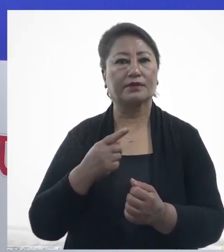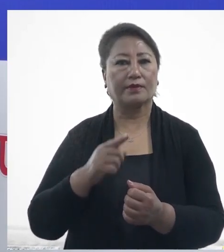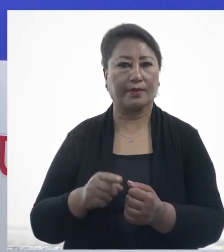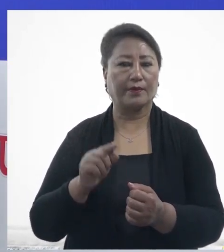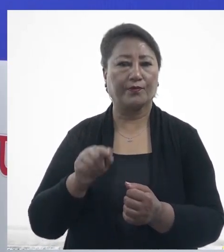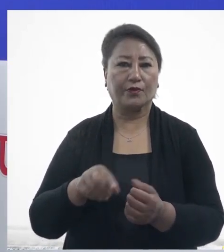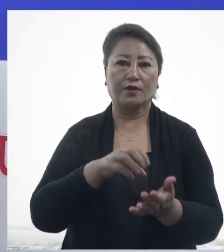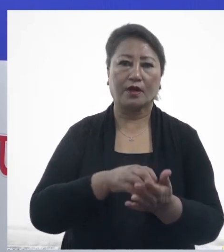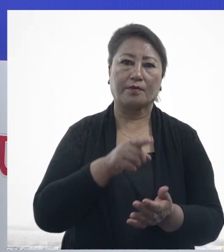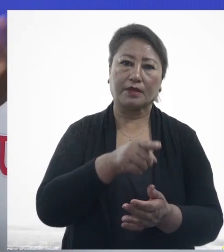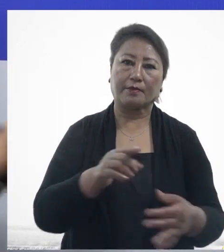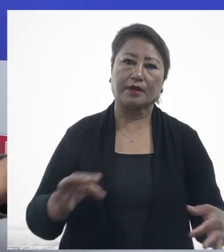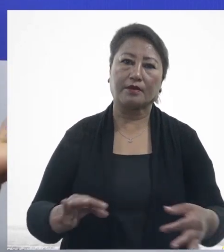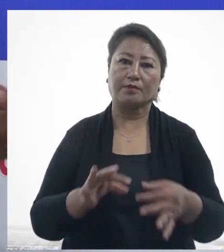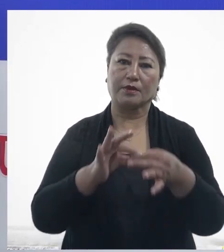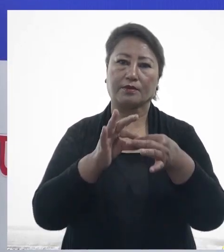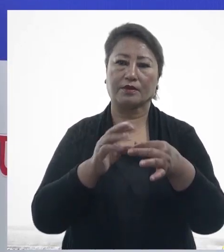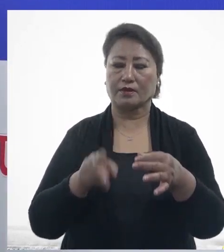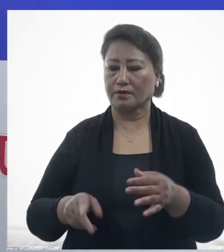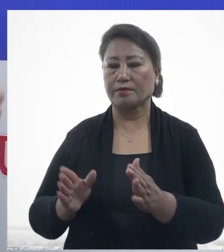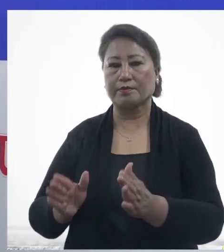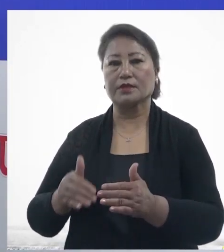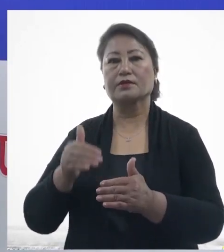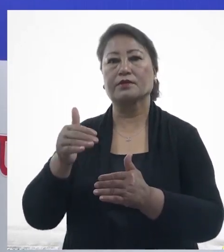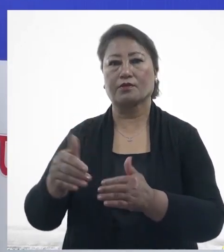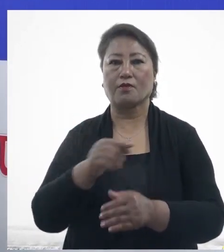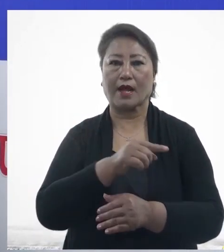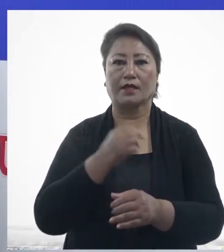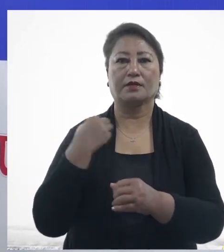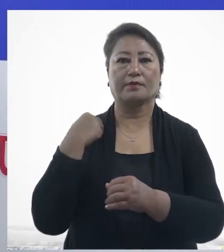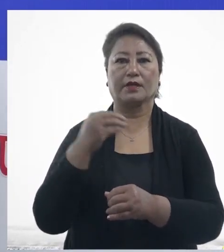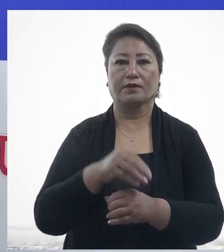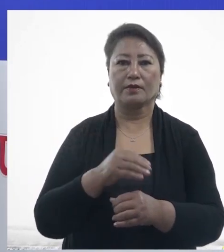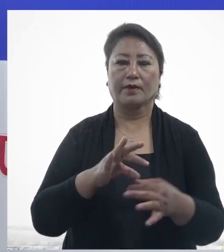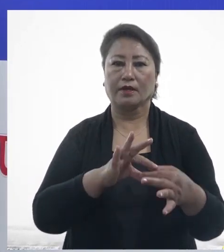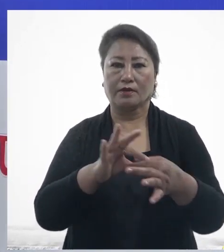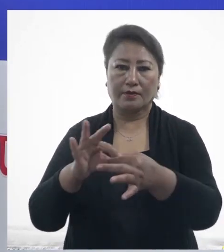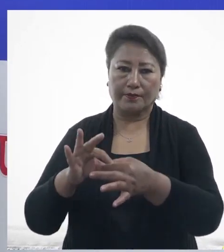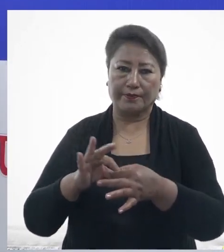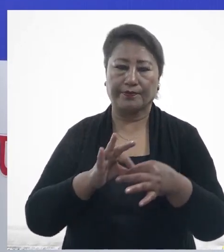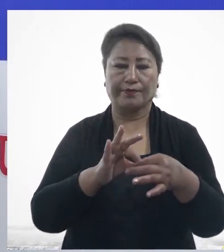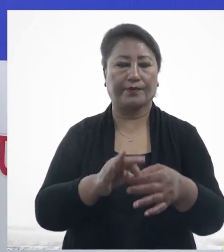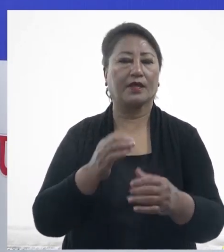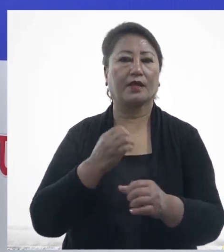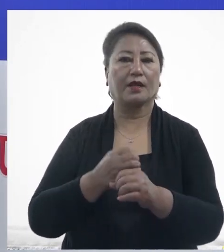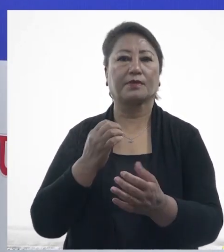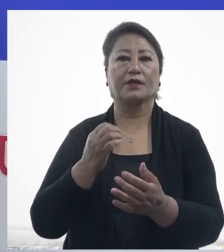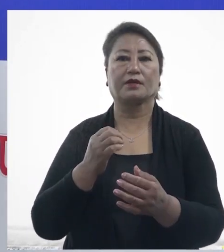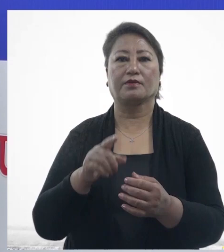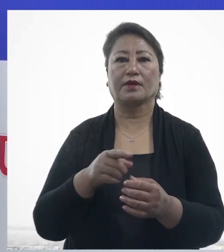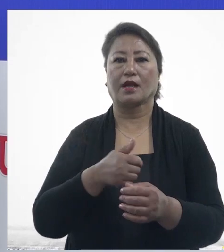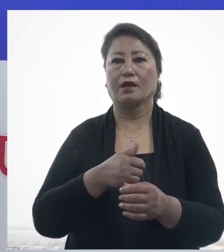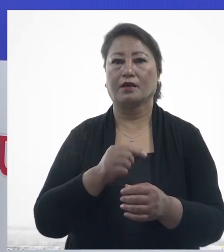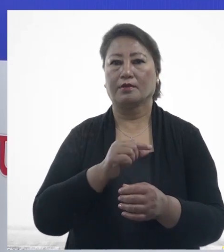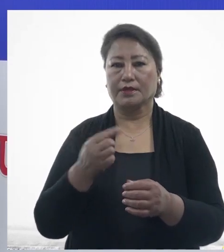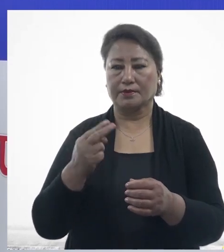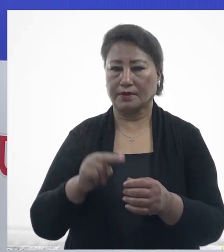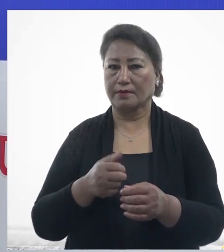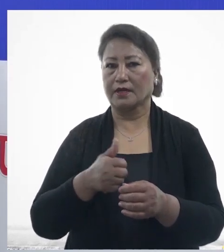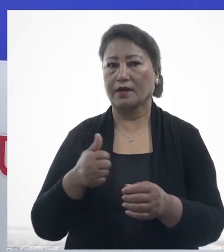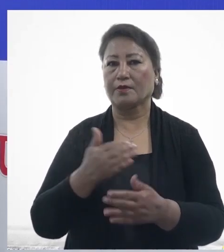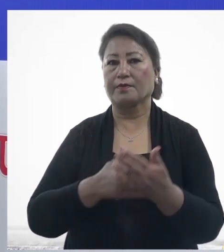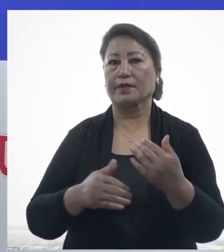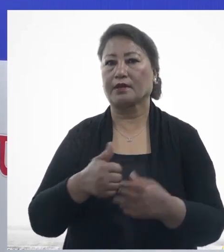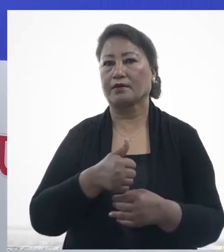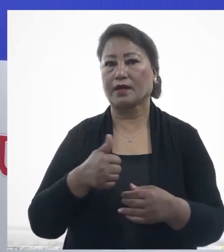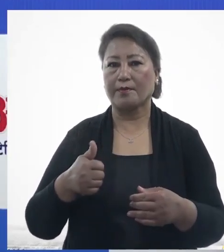यो पार्टमा गएर मिलिदिनुहोस् है अथवा तपाईँले यति गरेपछि योभन्दा पछिको पार्ट चाहिँ उहाँलाई दिनुहोस् है भन्ने खालको एउटा कोअर्डिनेसनको मेकानिजम बनिदिएको भए चाहिँ अझ अहिले अपाङ्गता क्षेत्रमा जे जति काम गरेर यसको